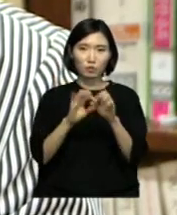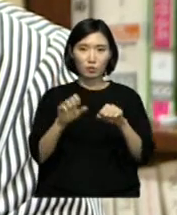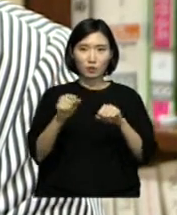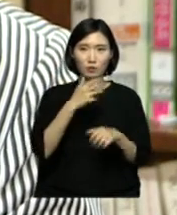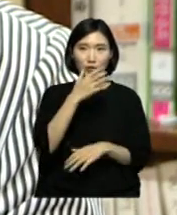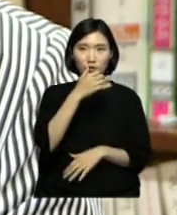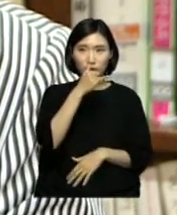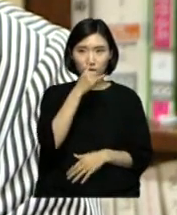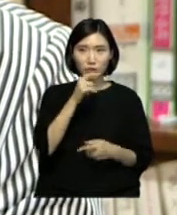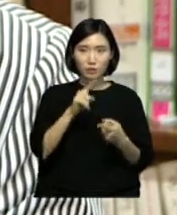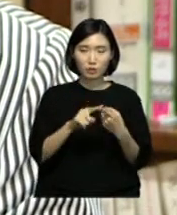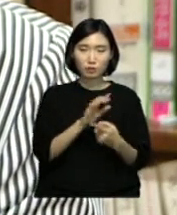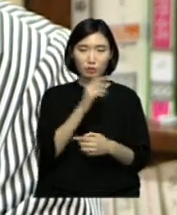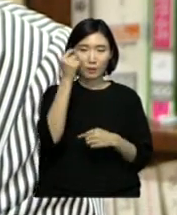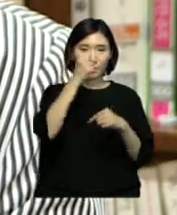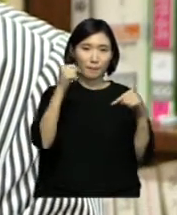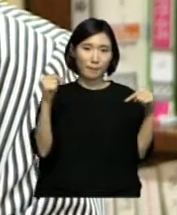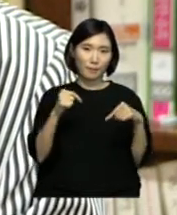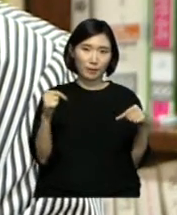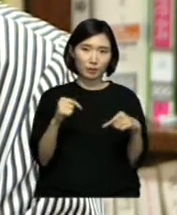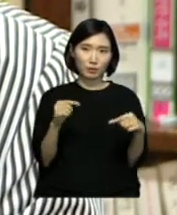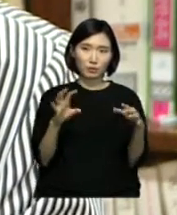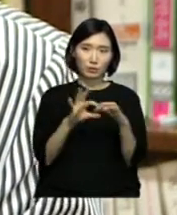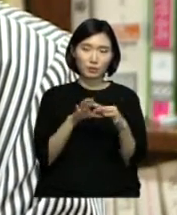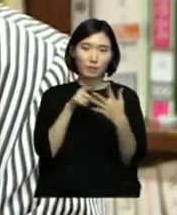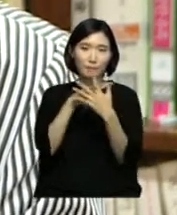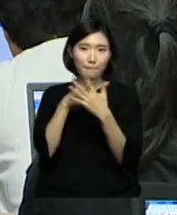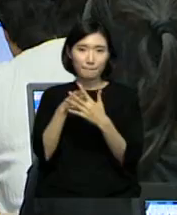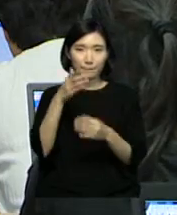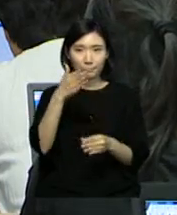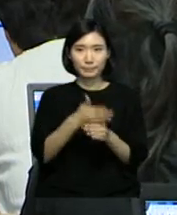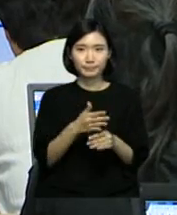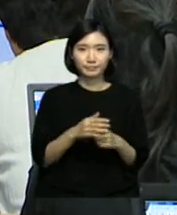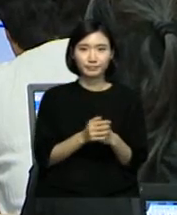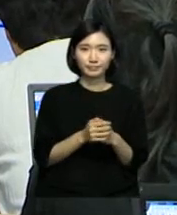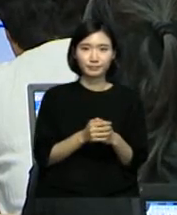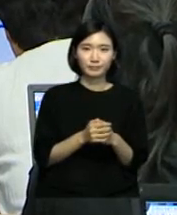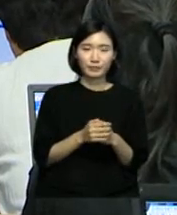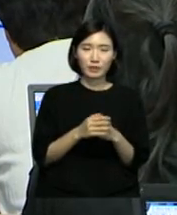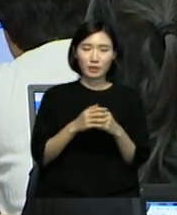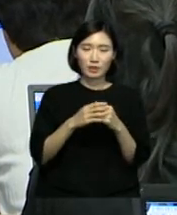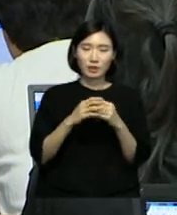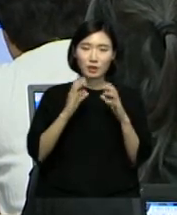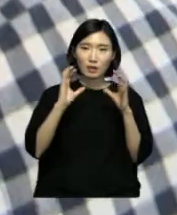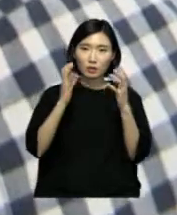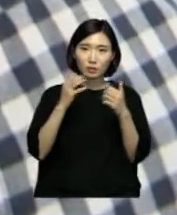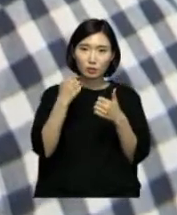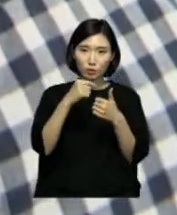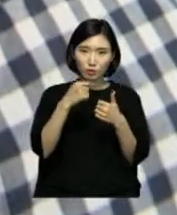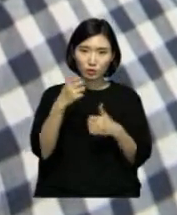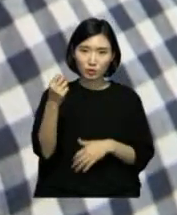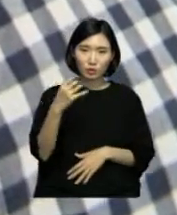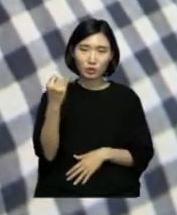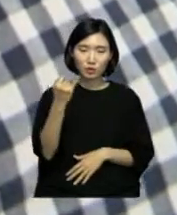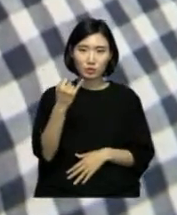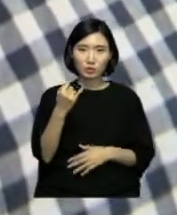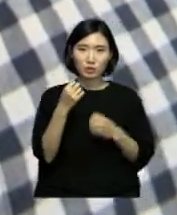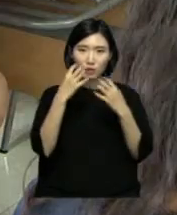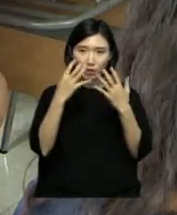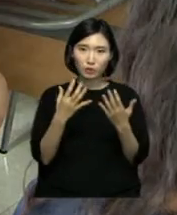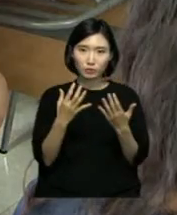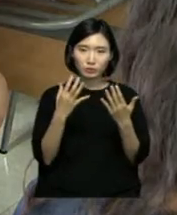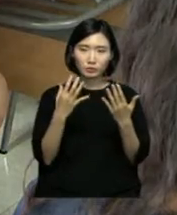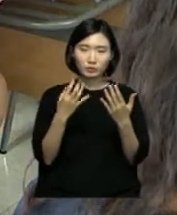활동하실 수 있는지도 저희가 면담을 통해서 계속 파악하고 있습니다. 아이들의 교육뿐만 아니라 여성들의 취창업